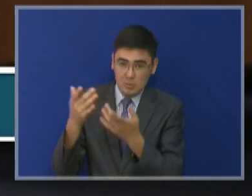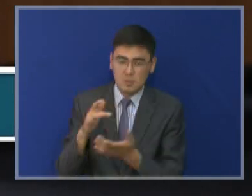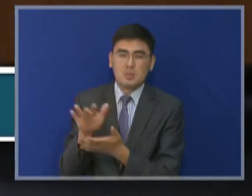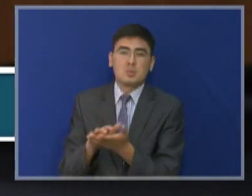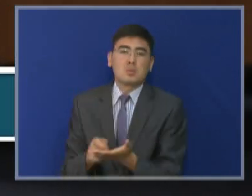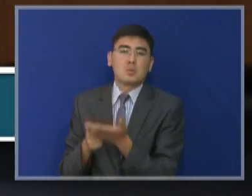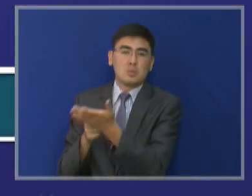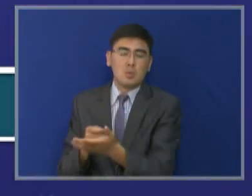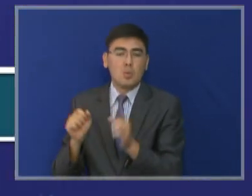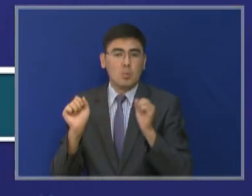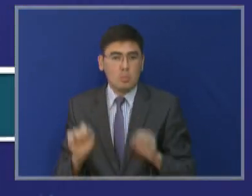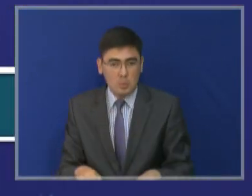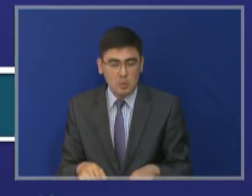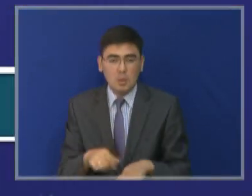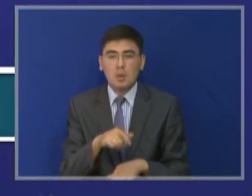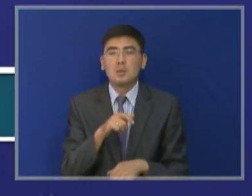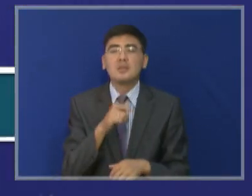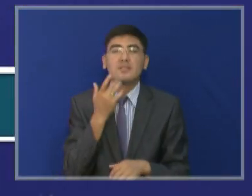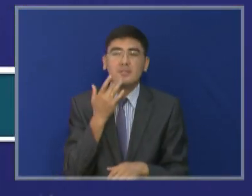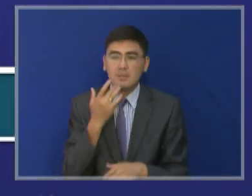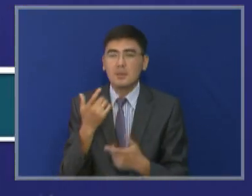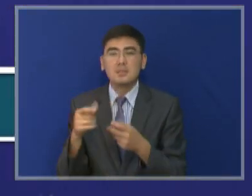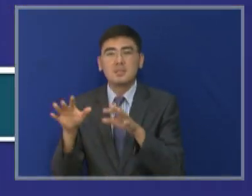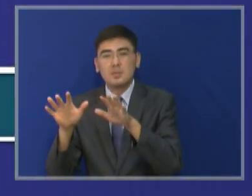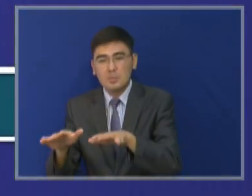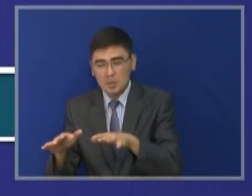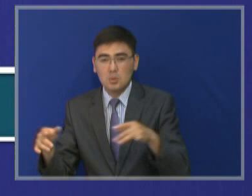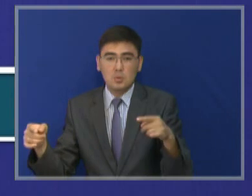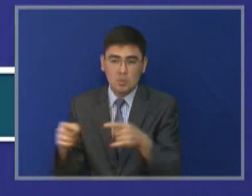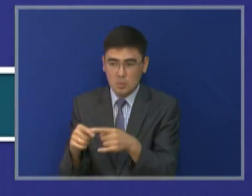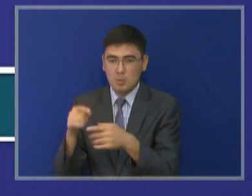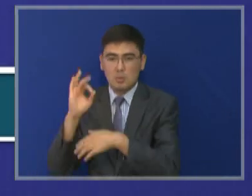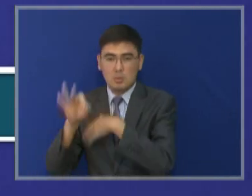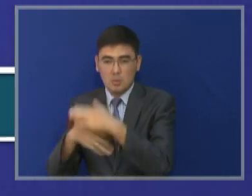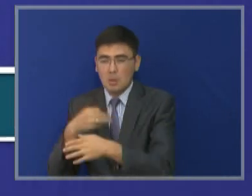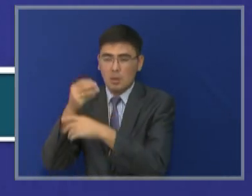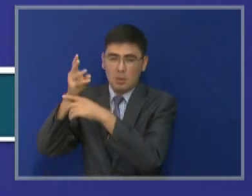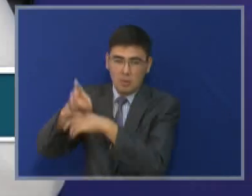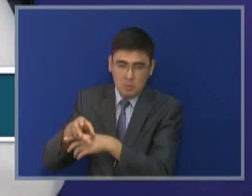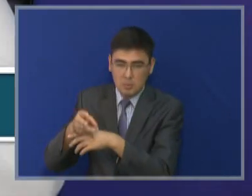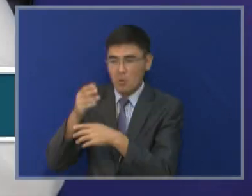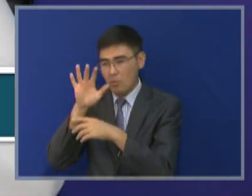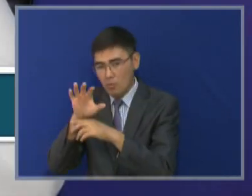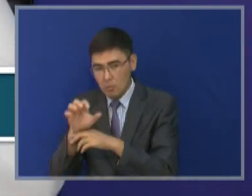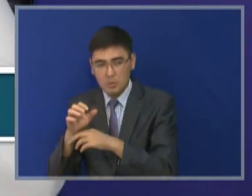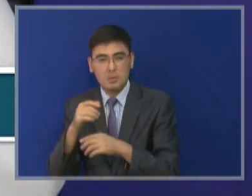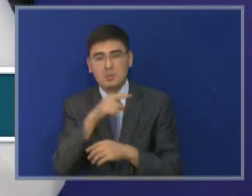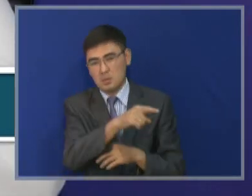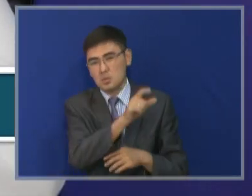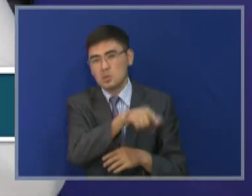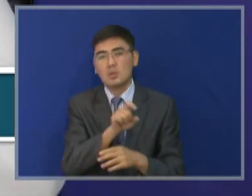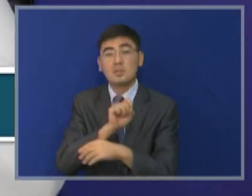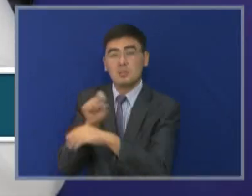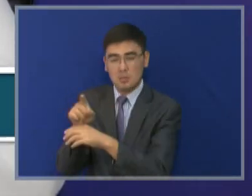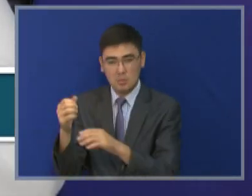рәсімді мешіт қызметкерлері арнайы белгіленген орындарда жүргізеді. Құрбандық шалу бейне камераға түсіріледі. Бұл шариғатта бар